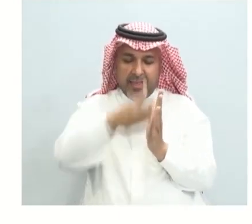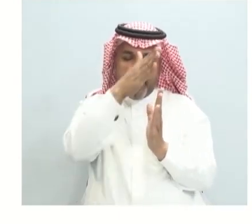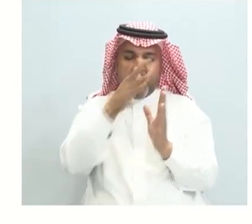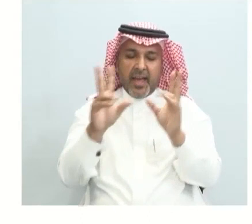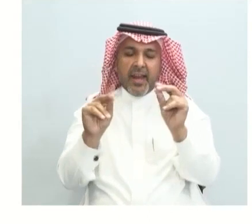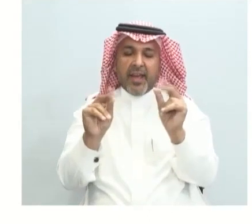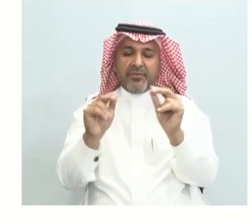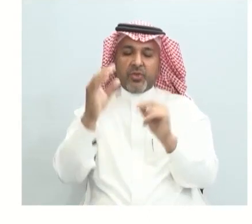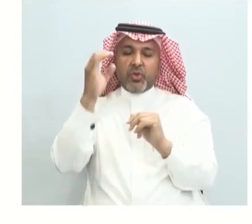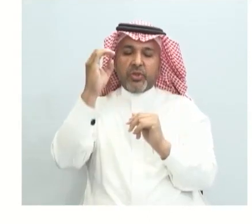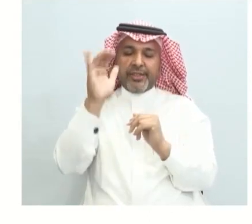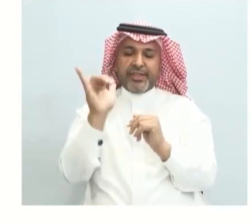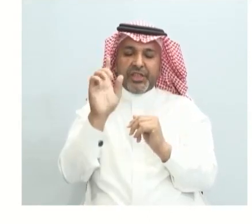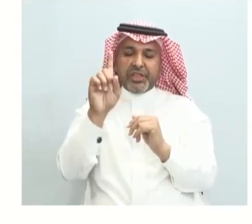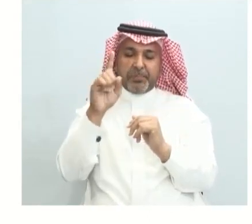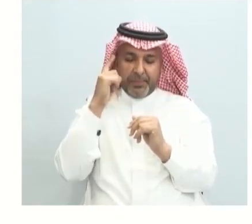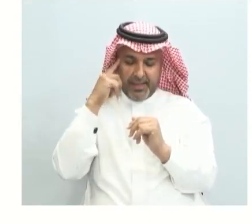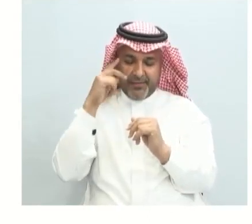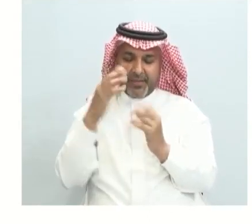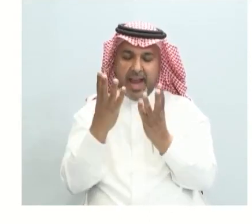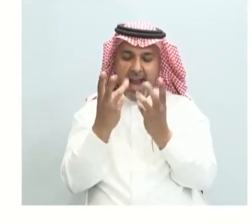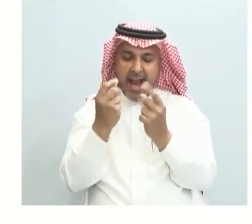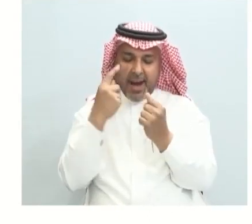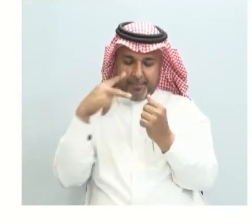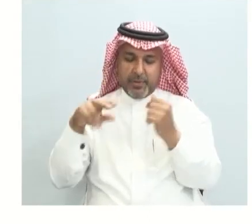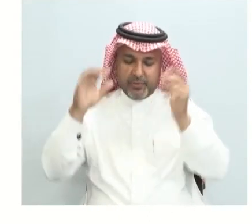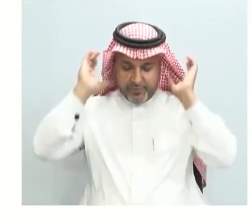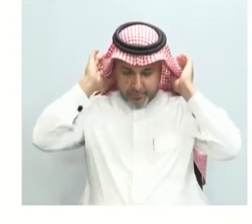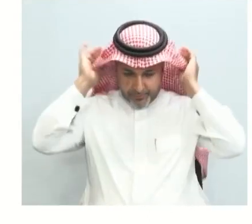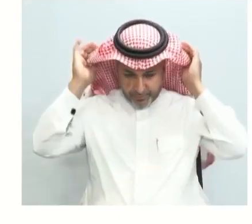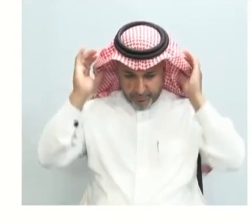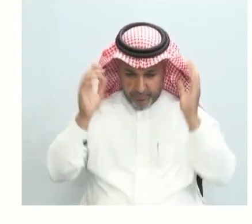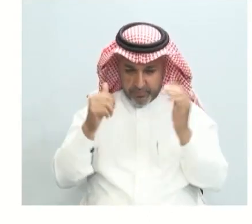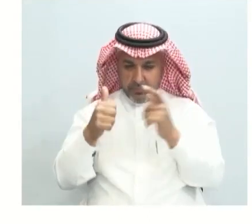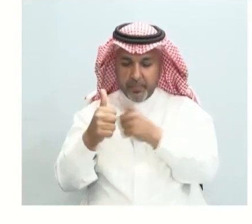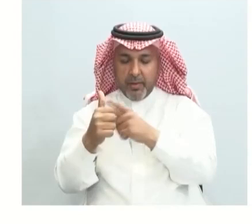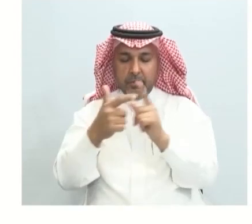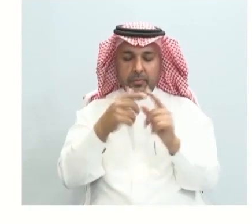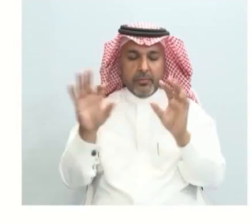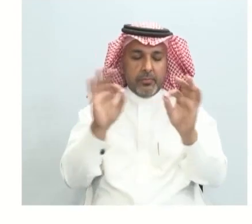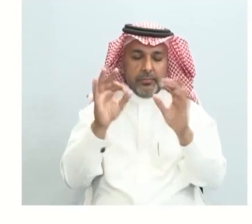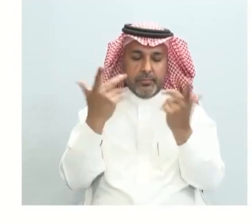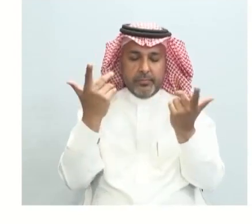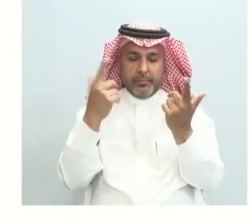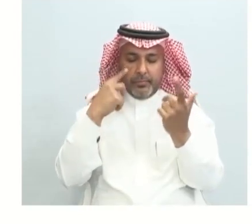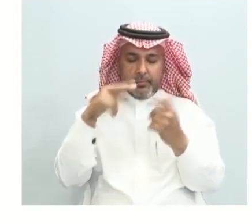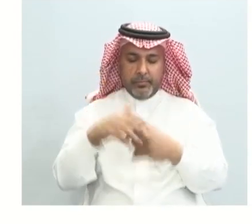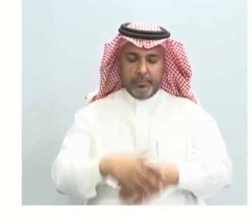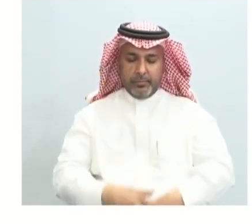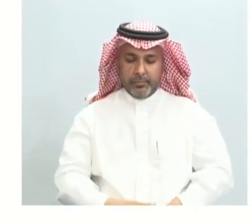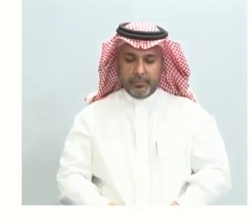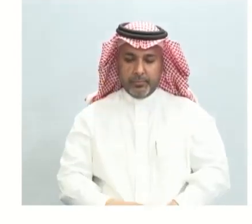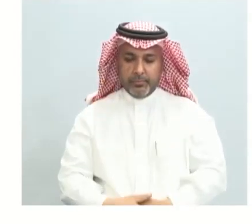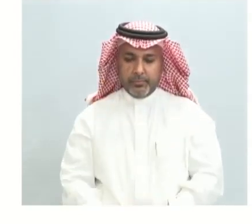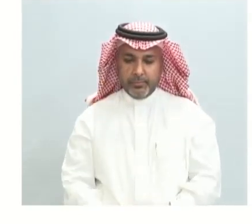الجيب هاتان الزاويتان لهما نفس مقدار الجيب فانت ما تدري هذه ولا هذه بتاخذ الاله الحاسبه طبعا